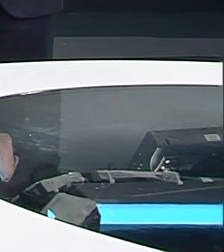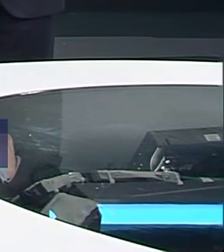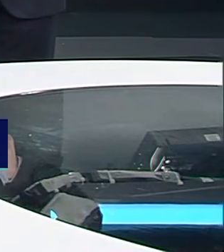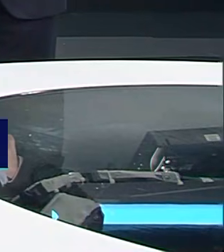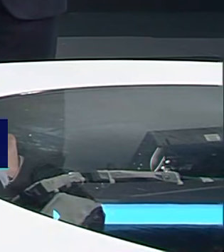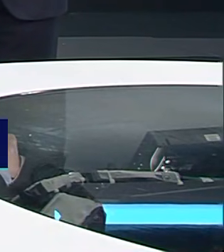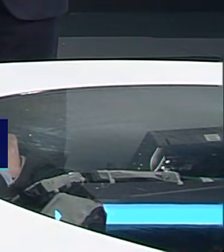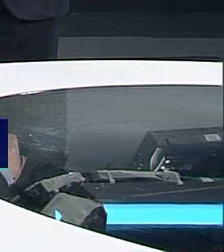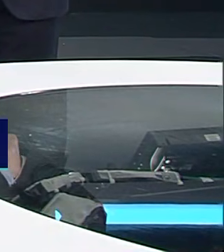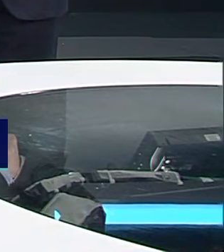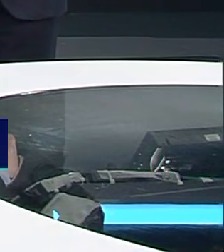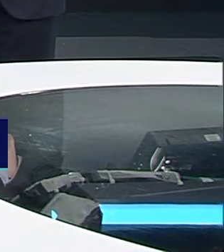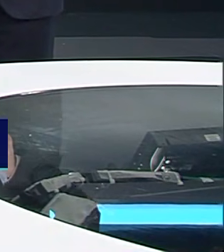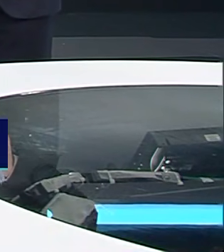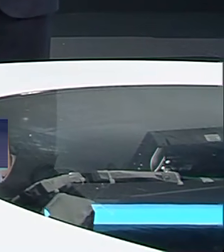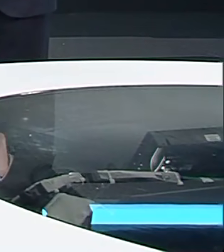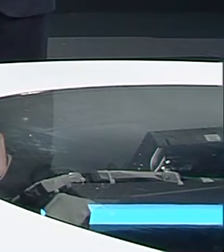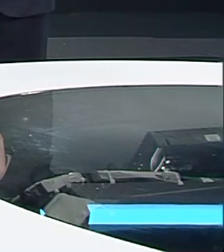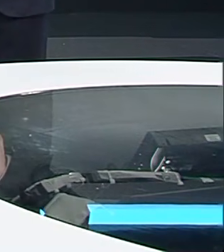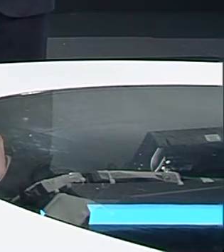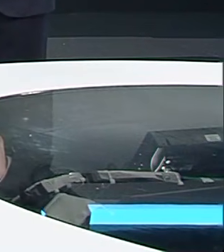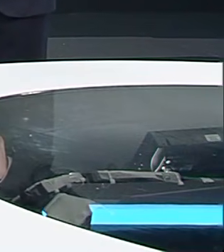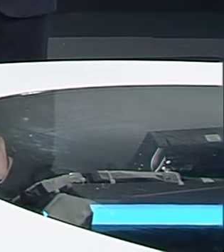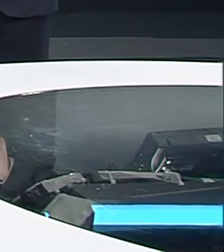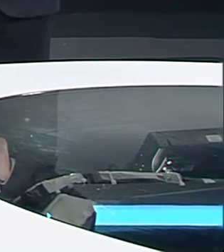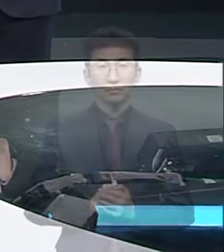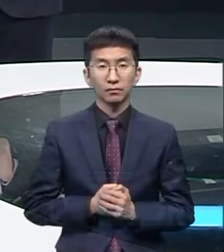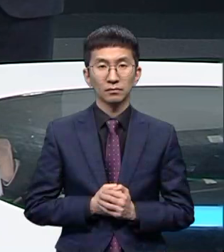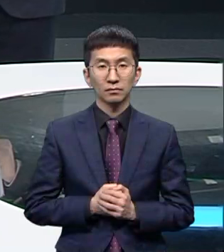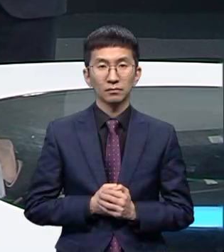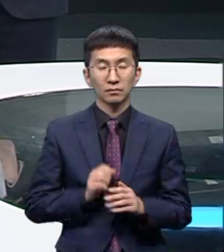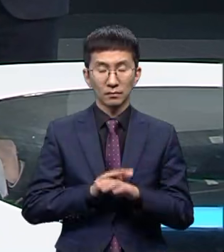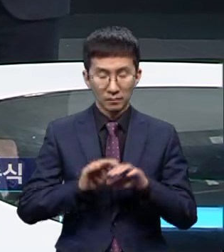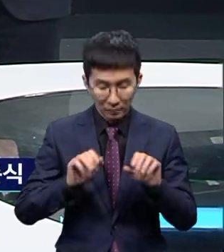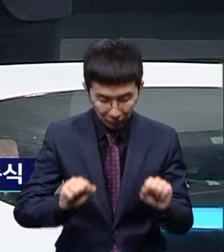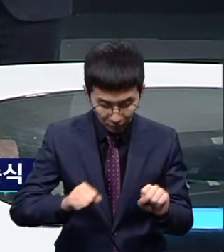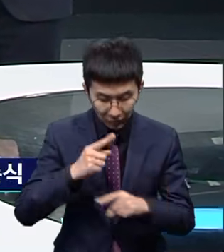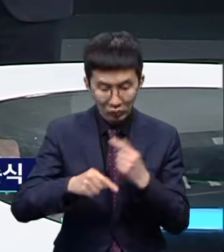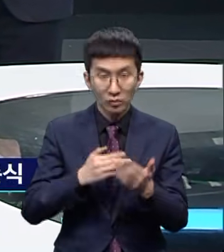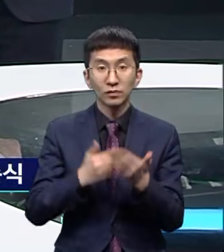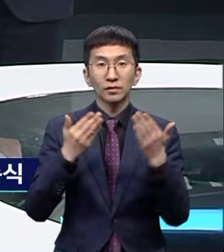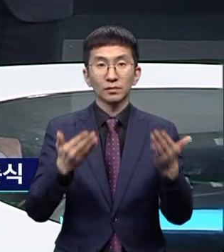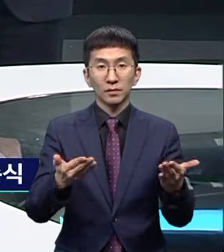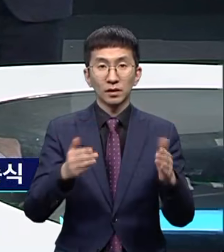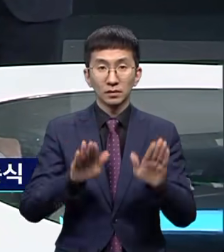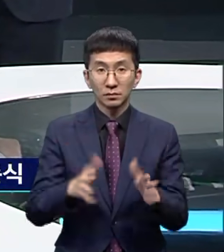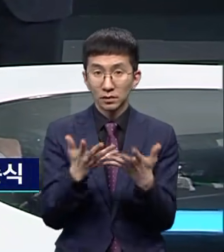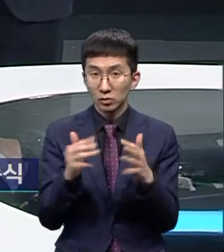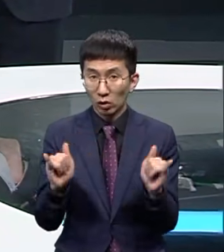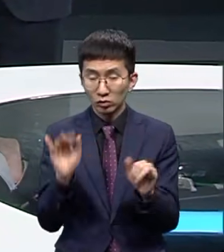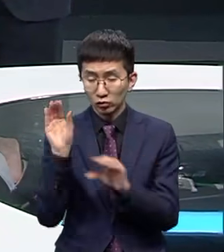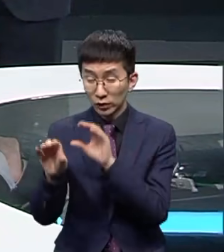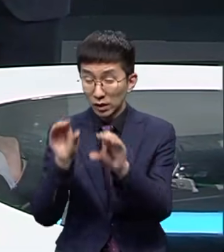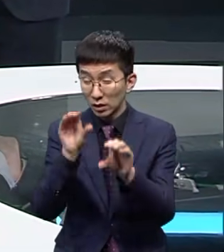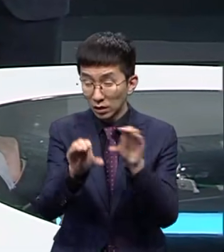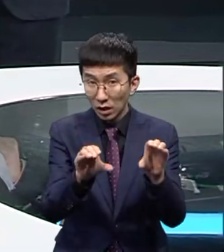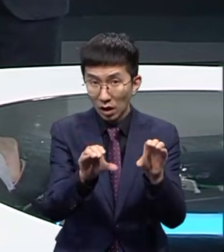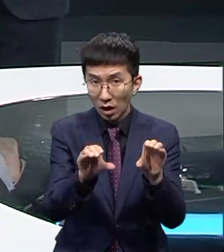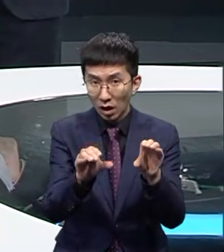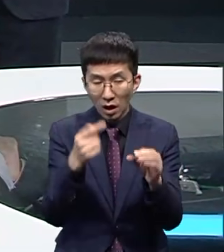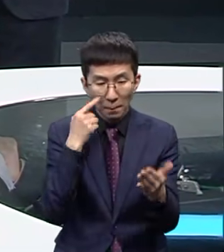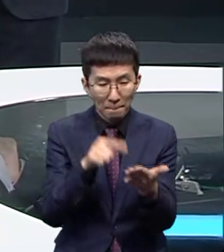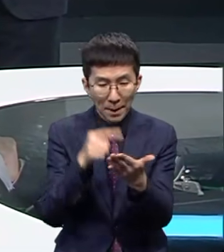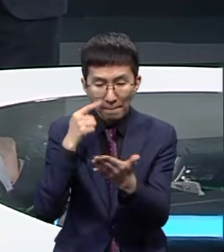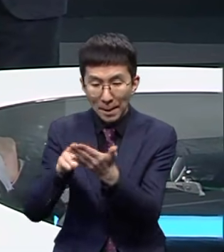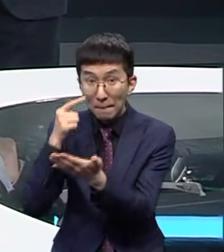여러분 안녕하십니까? 오늘 8시 뉴스는 저희가 단독 취재한 소식으로 시작하겠습니다. 직원들의 투기 의혹이 속속 드러나고